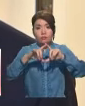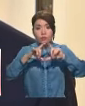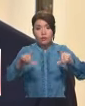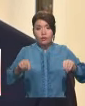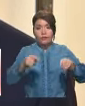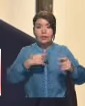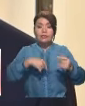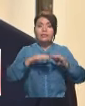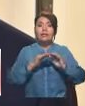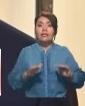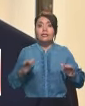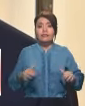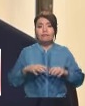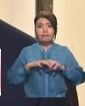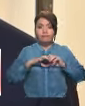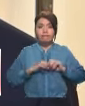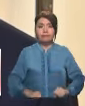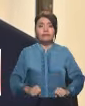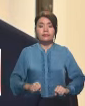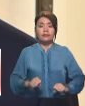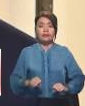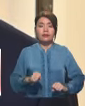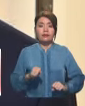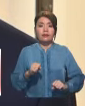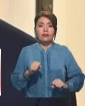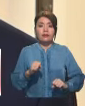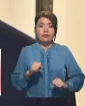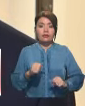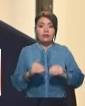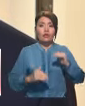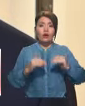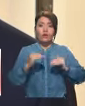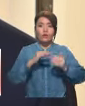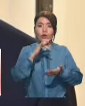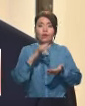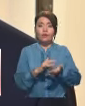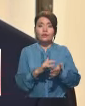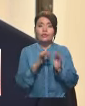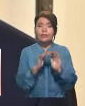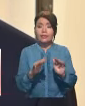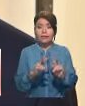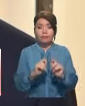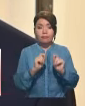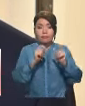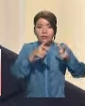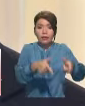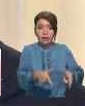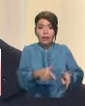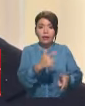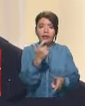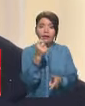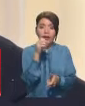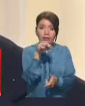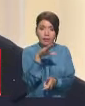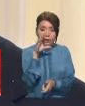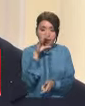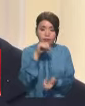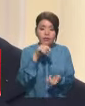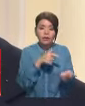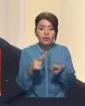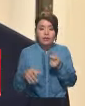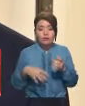дети смело, значит, также на уровне городского ребенка поступают по гранту. Именно только